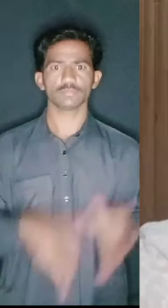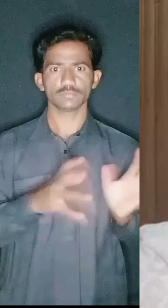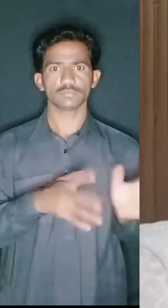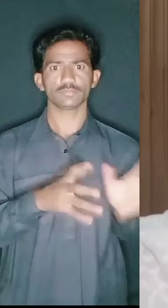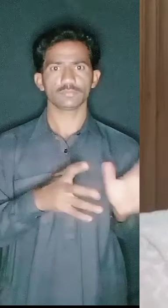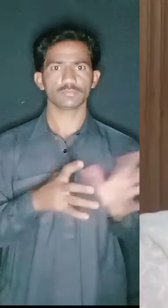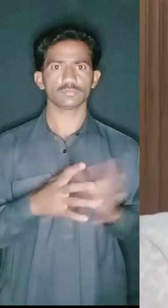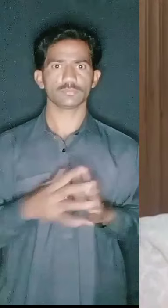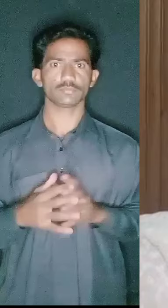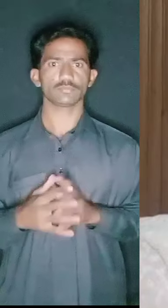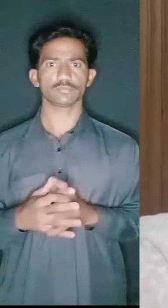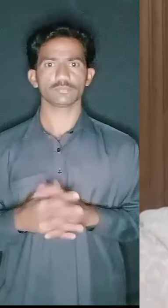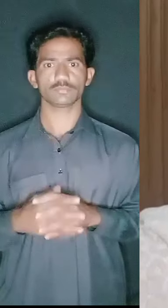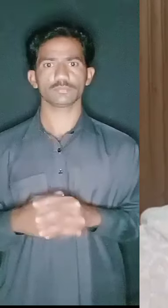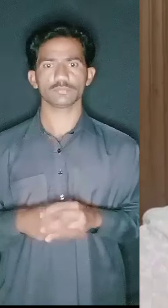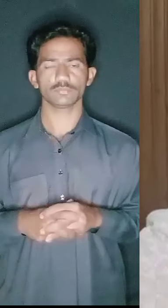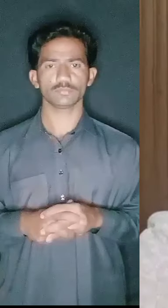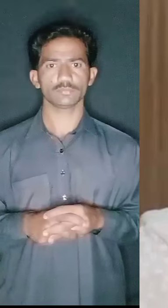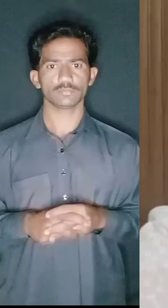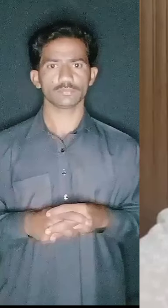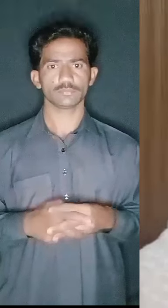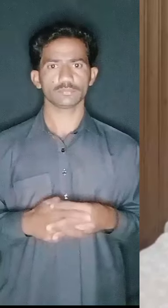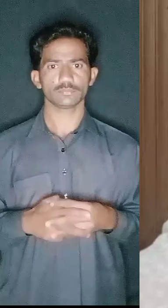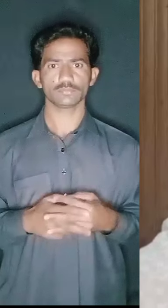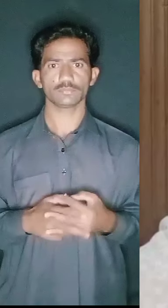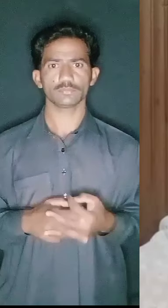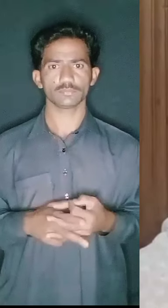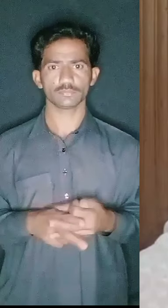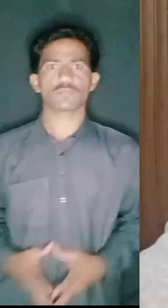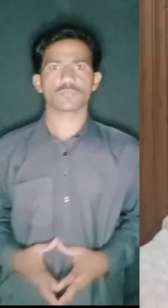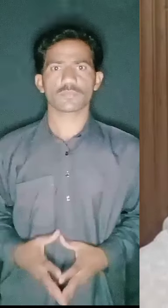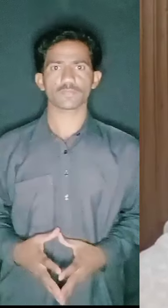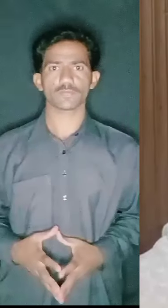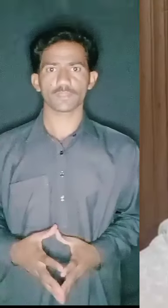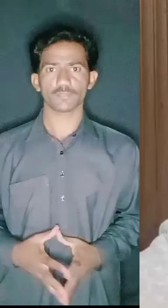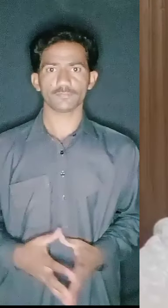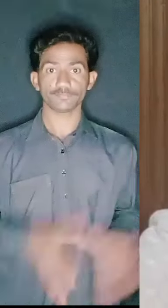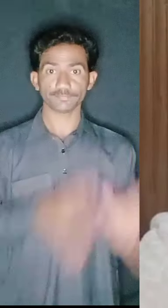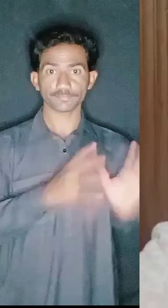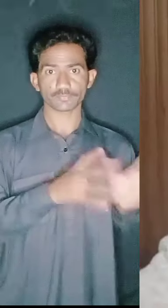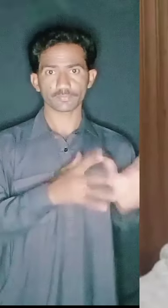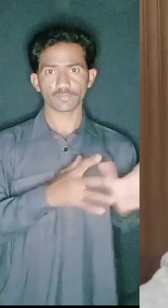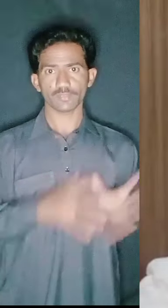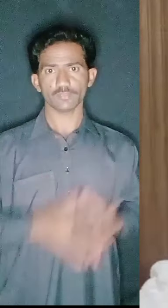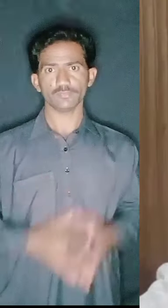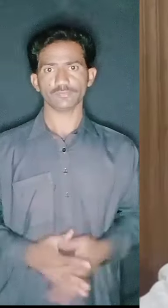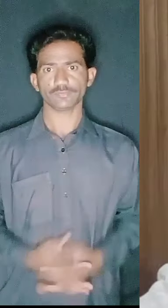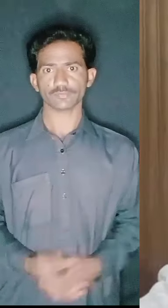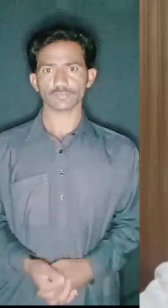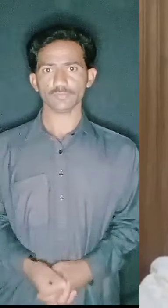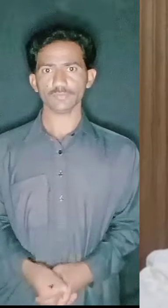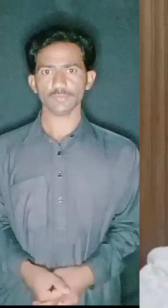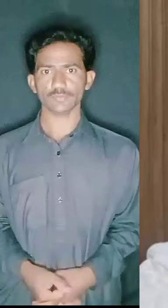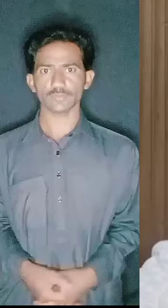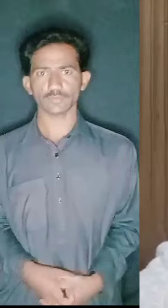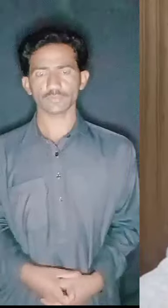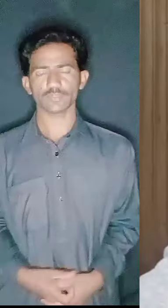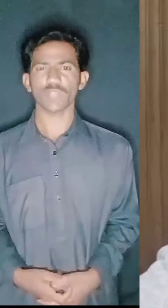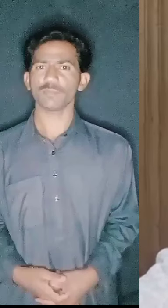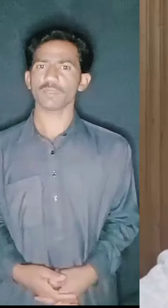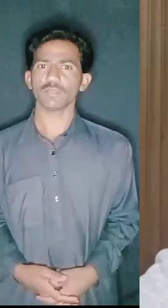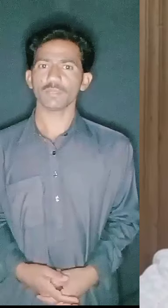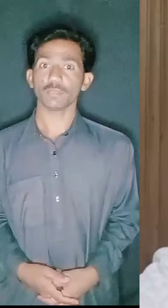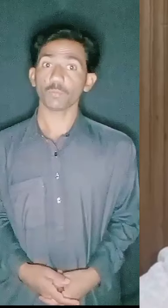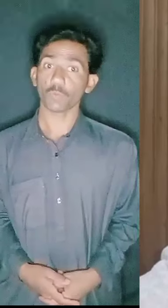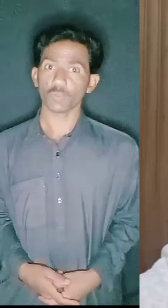था, थरजाना बिलाना। अगर अच्छा, मैंने माफ़ी भी मांगी कि मुझे एक दफ़ा माफ़ कर दो। उसने कहा